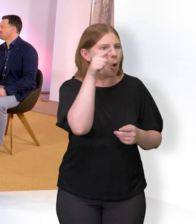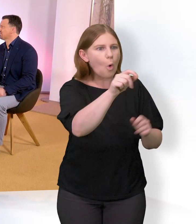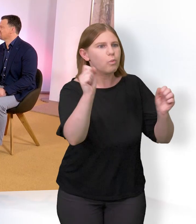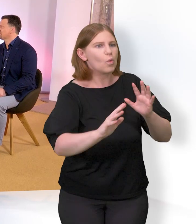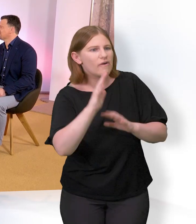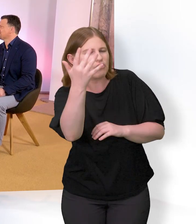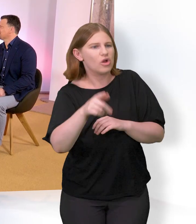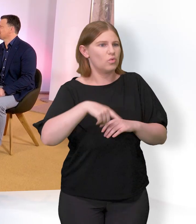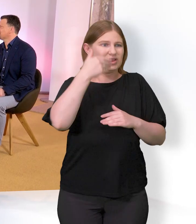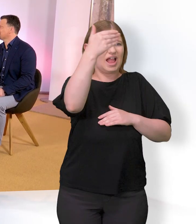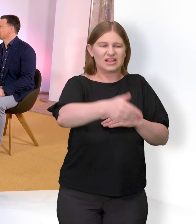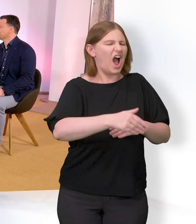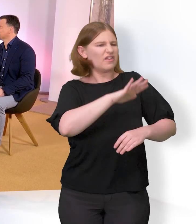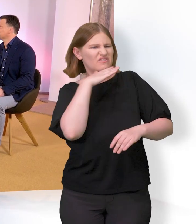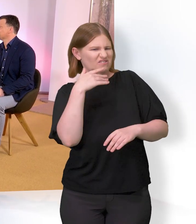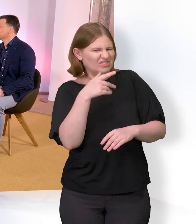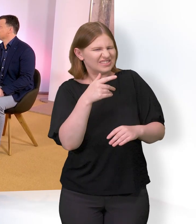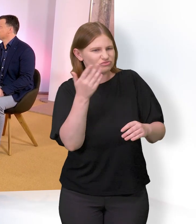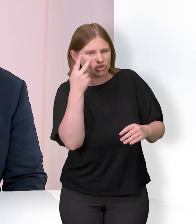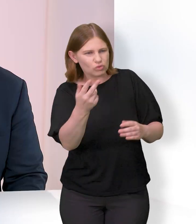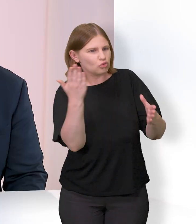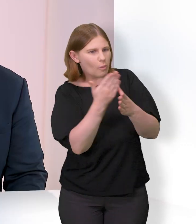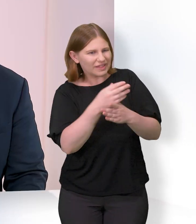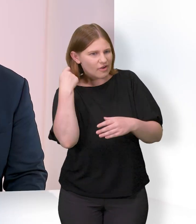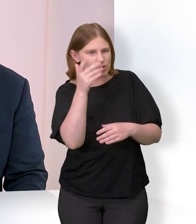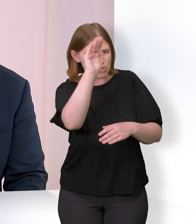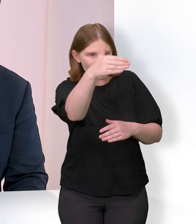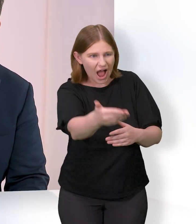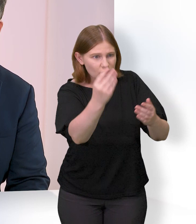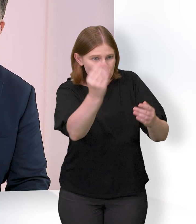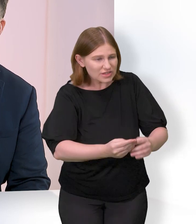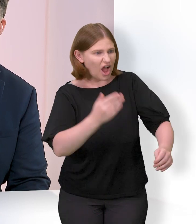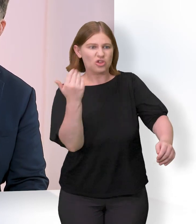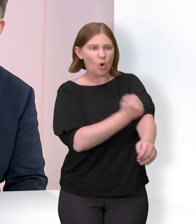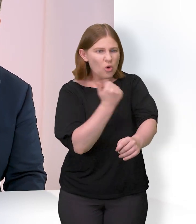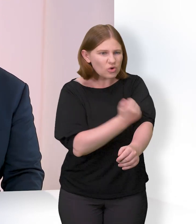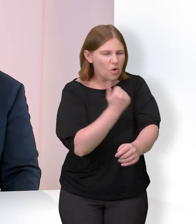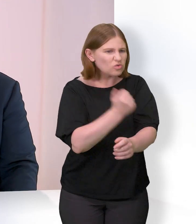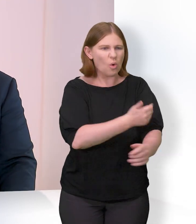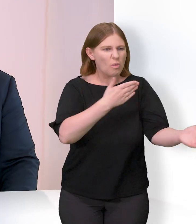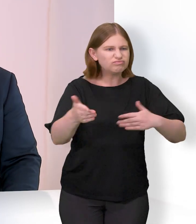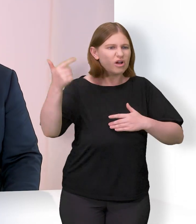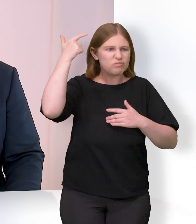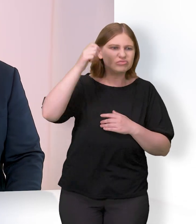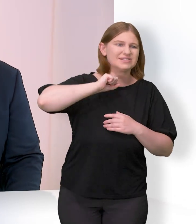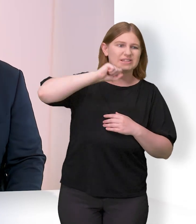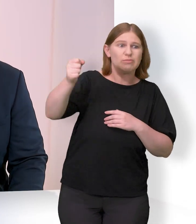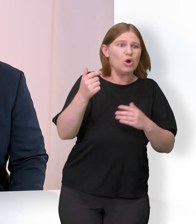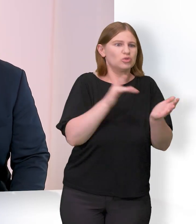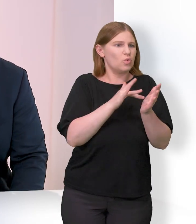und Drogen die ganze Zeit genommen haben und nicht zurechtkamen. Das ist für mich kein Erfolg. Naomi, du hast, als du das letzte Mal bei uns warst, schon deine